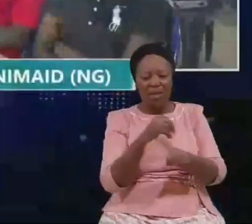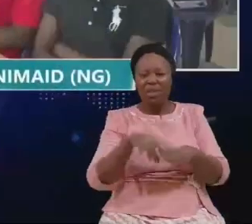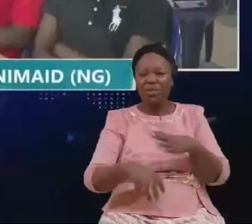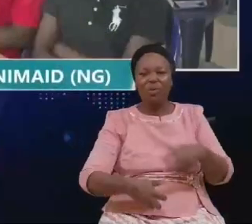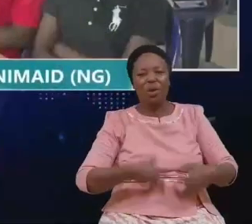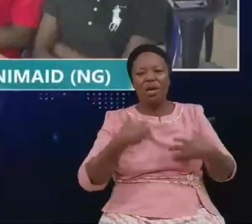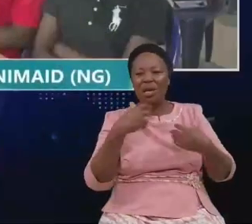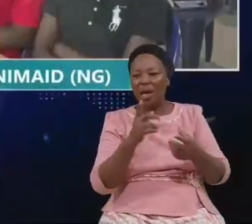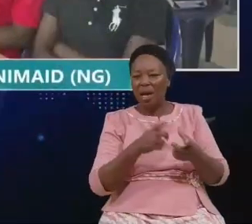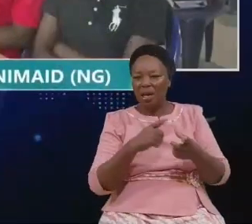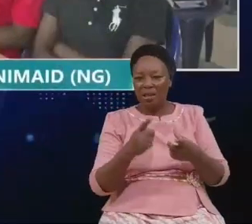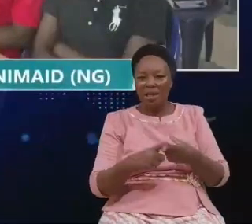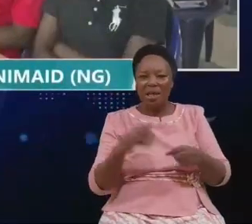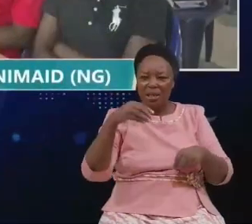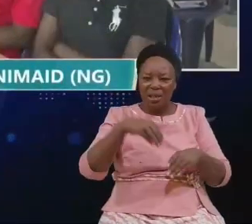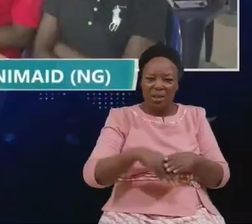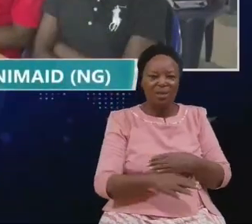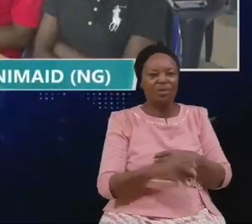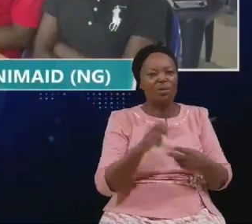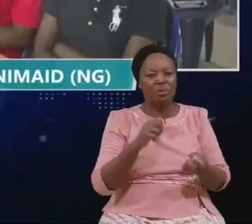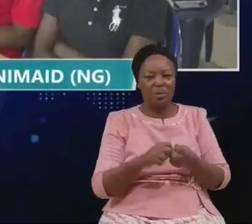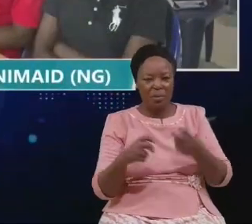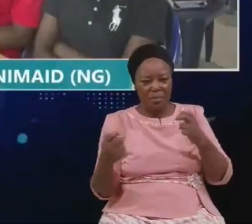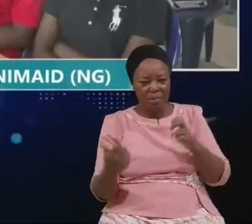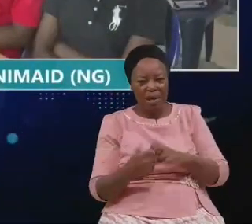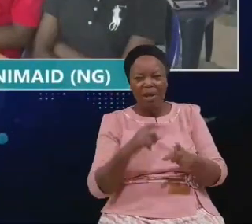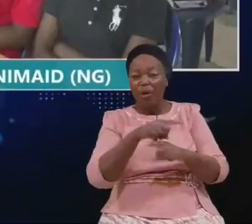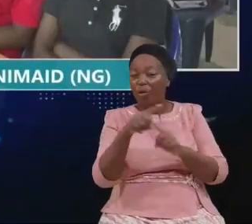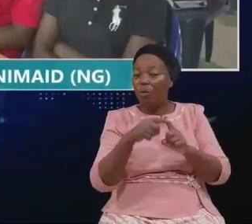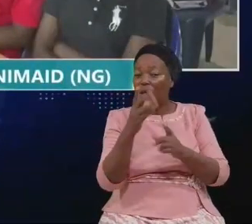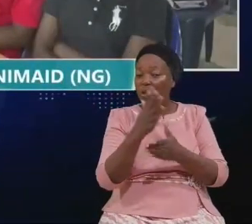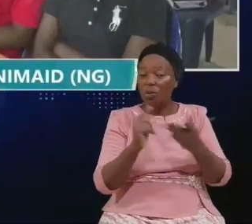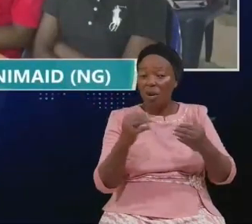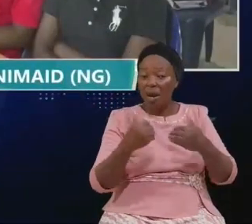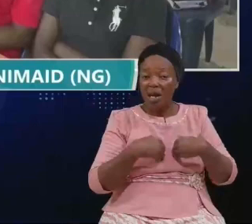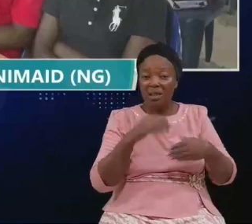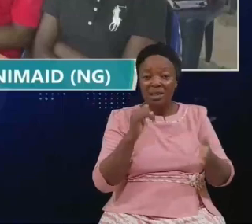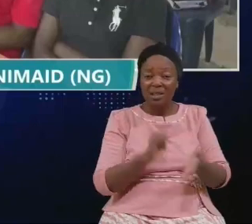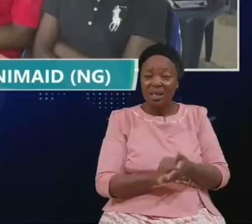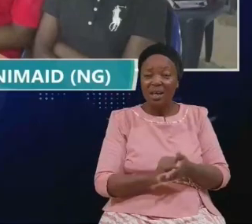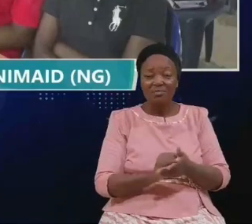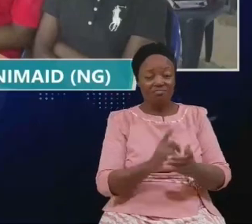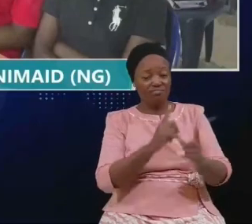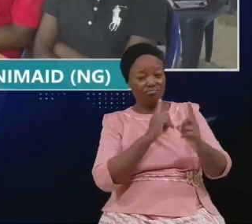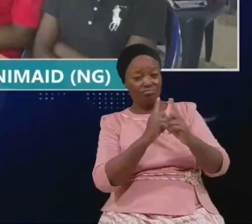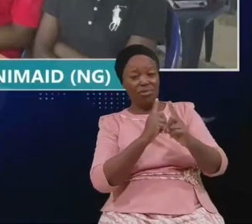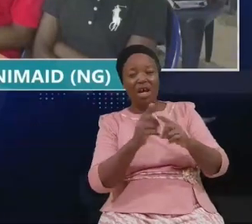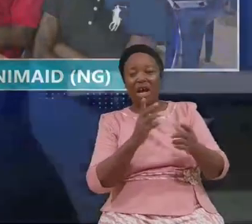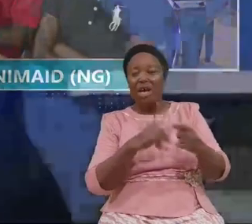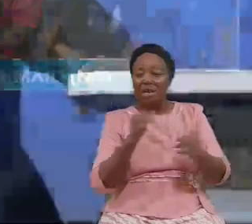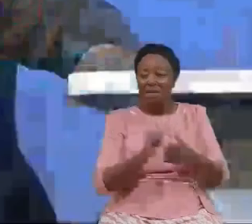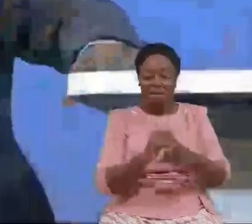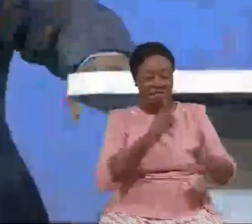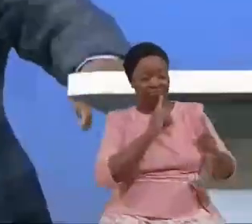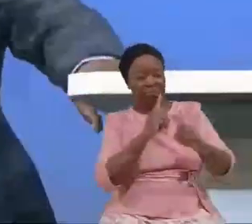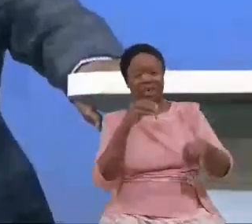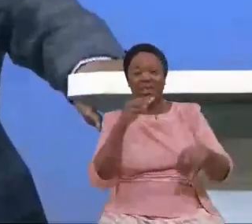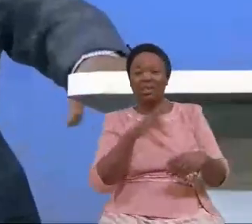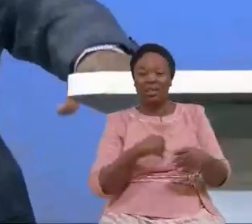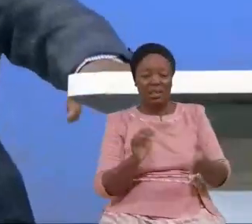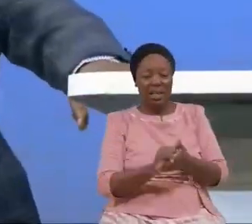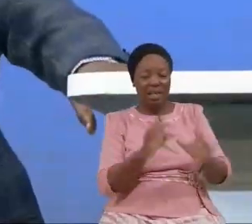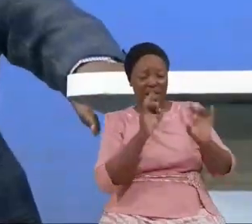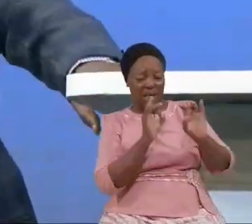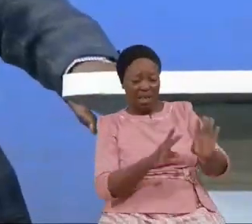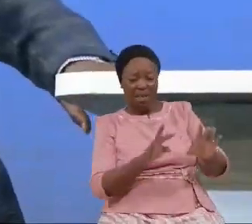colère et dans les problèmes quand quelqu'un l'animosité et cette animosité cette